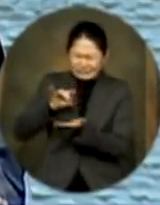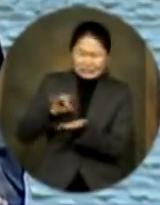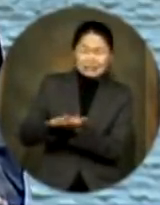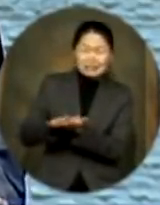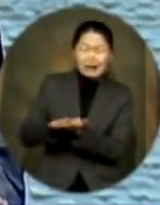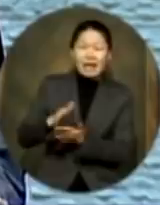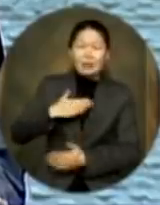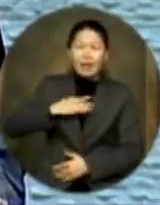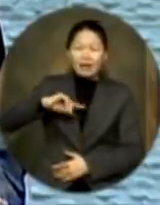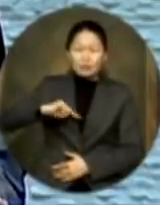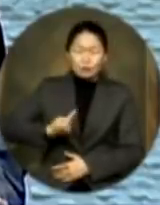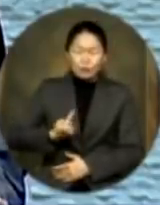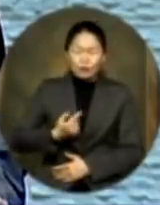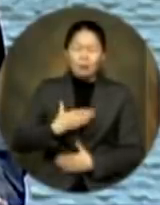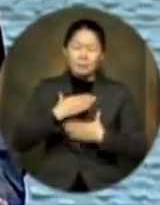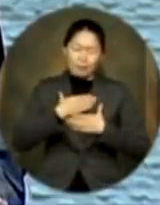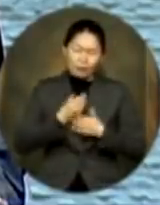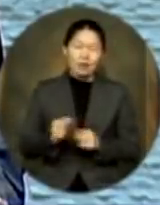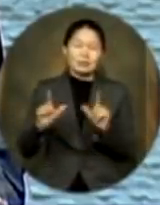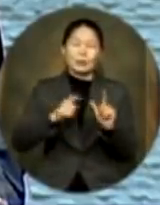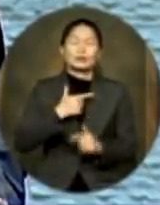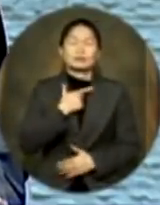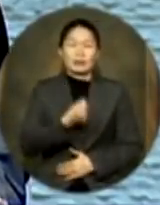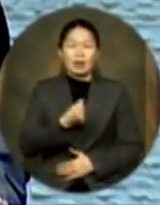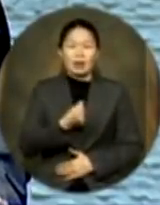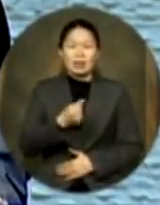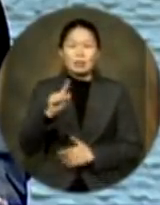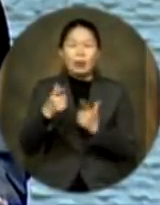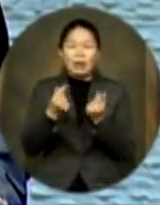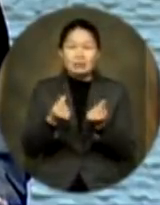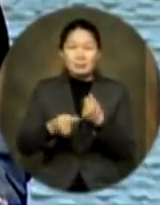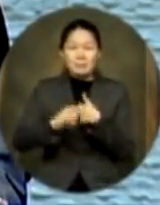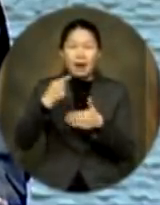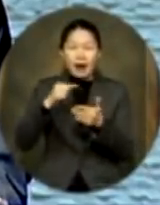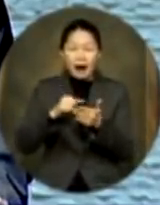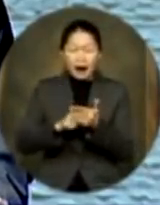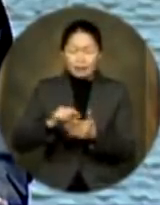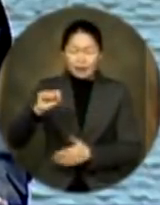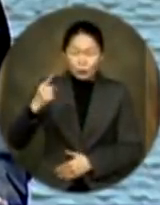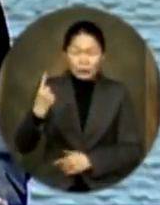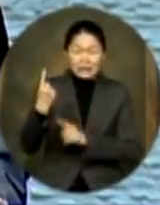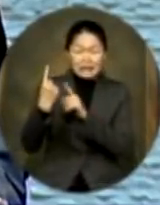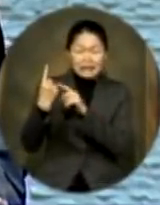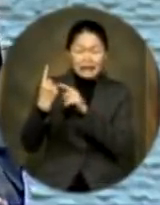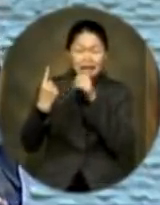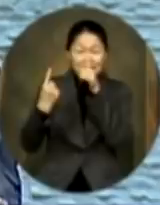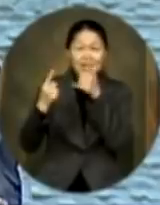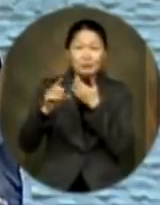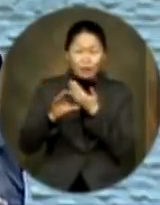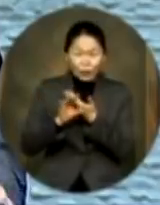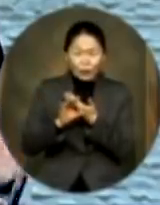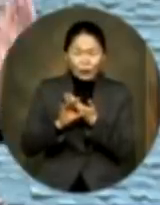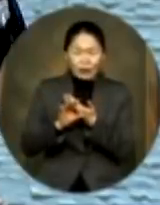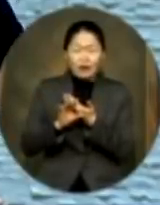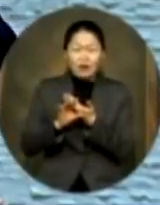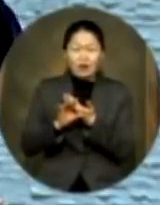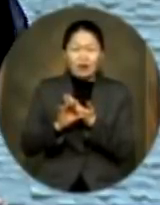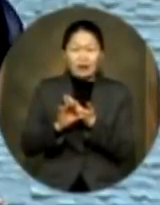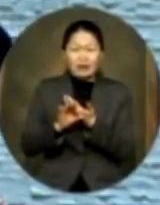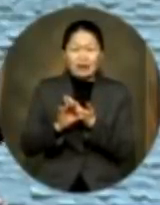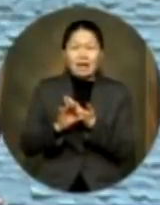나도 한번쯤 편안하게 살아보고 싶다 이런 마음의 동기가 만약에 걸려 있다면 그러나 하나님의 뜻대로